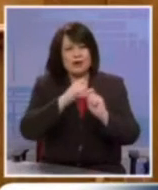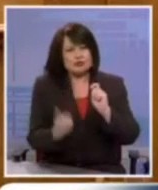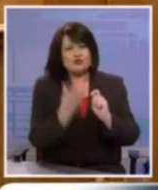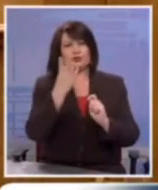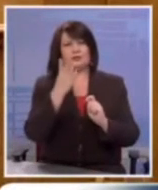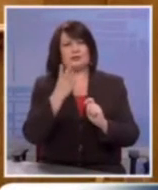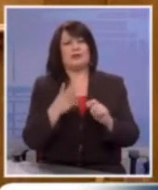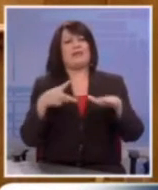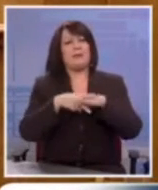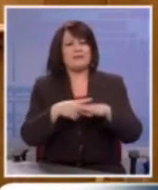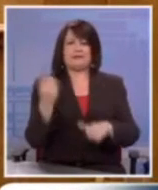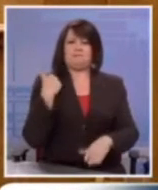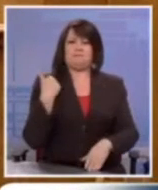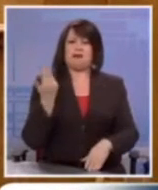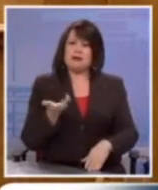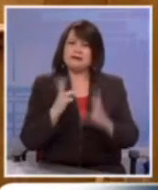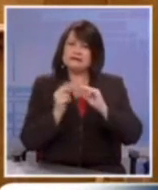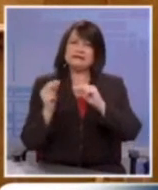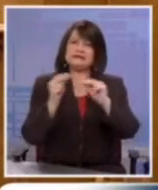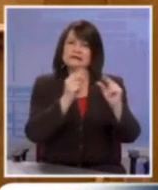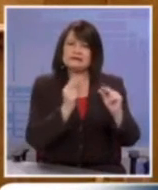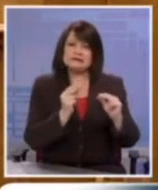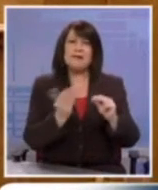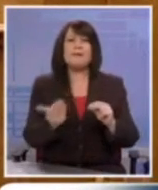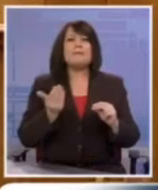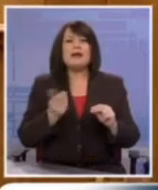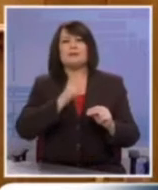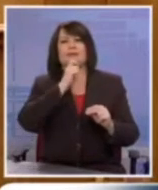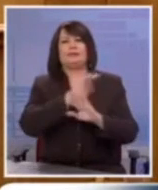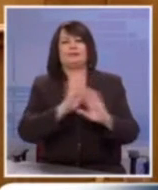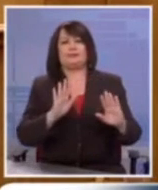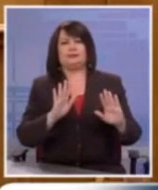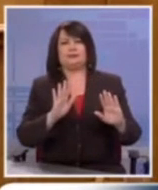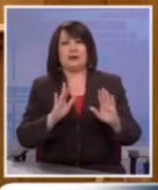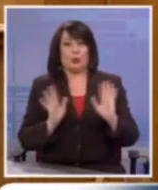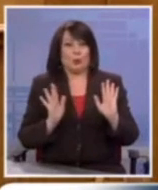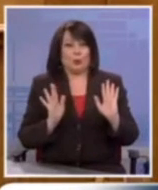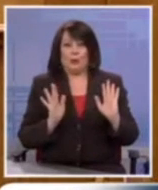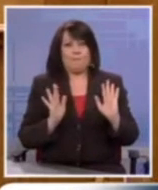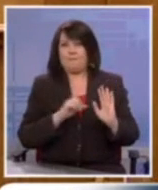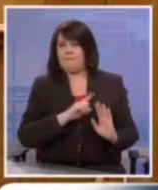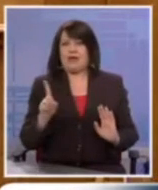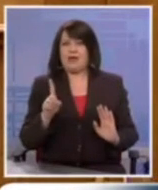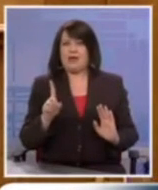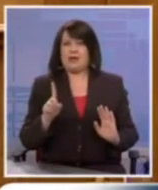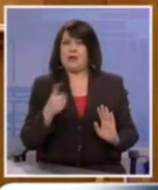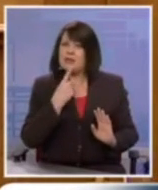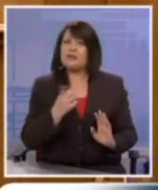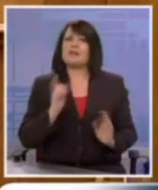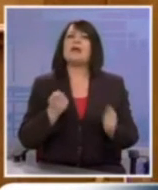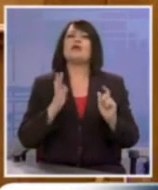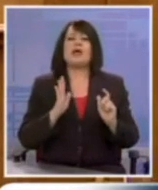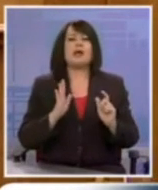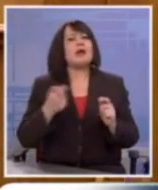οποία αποτελούσαν άβατο, αποτελούσαν τζιζ έκανε για να τα πούνε οι άλλες